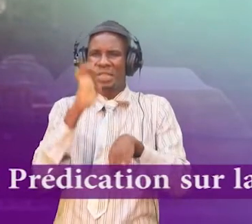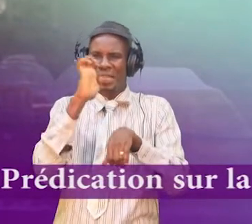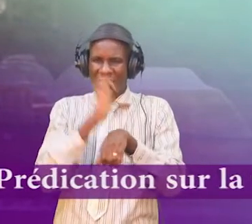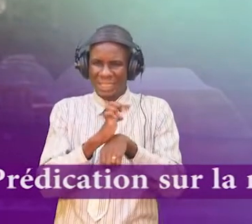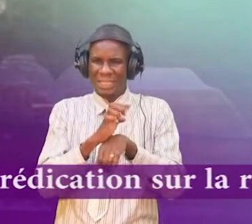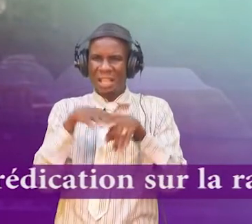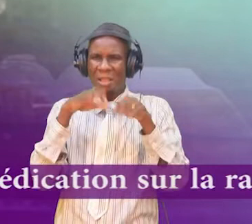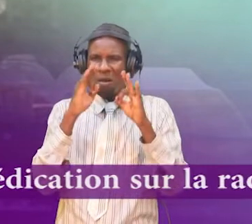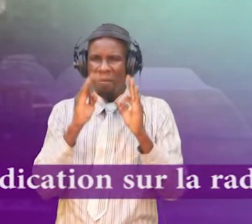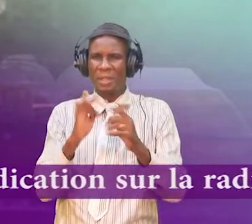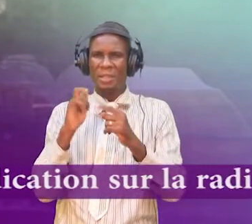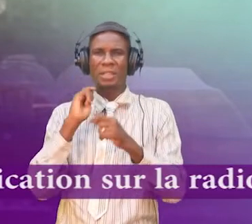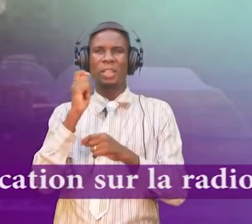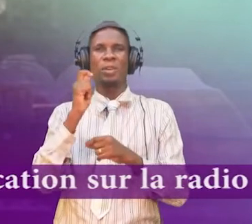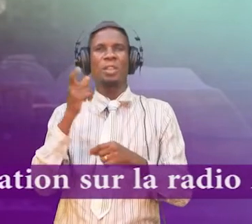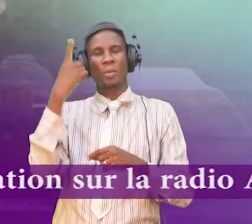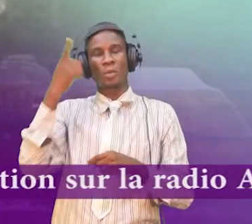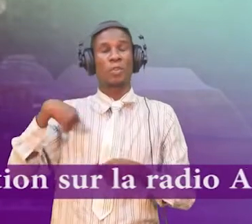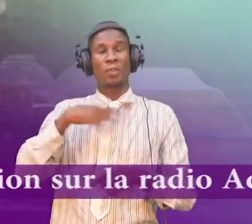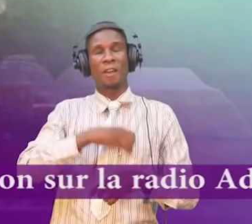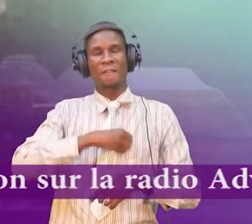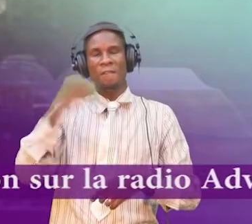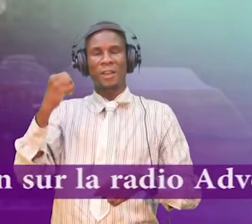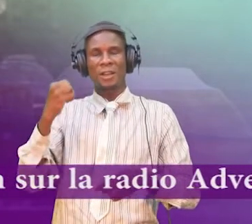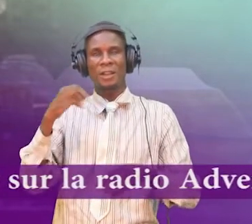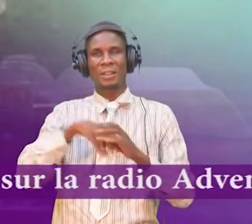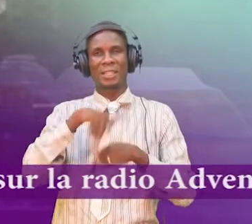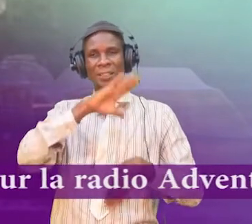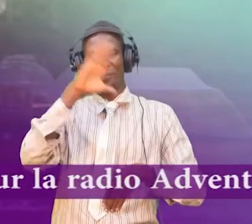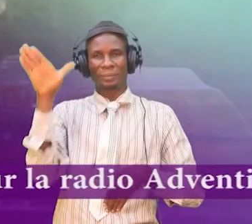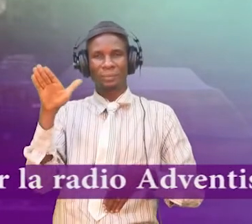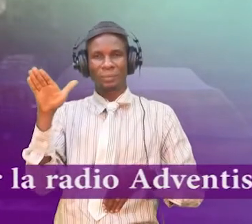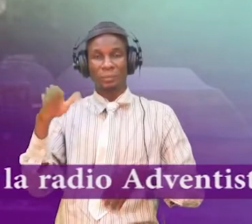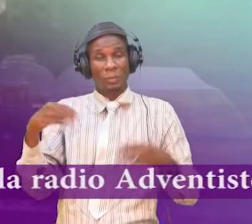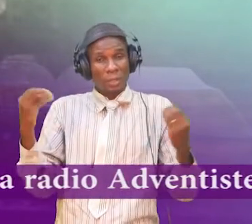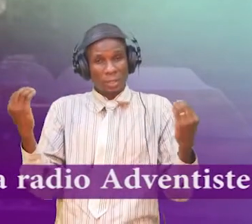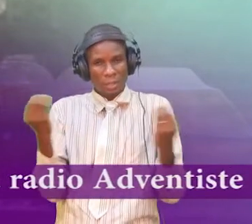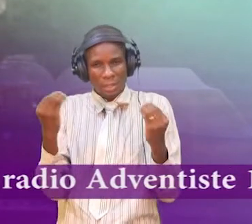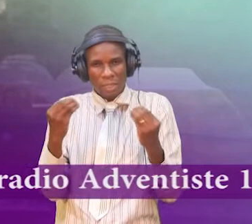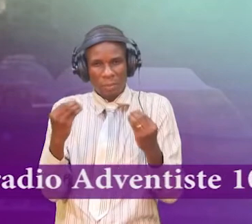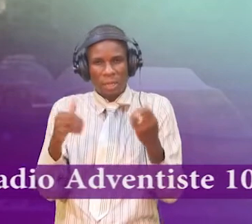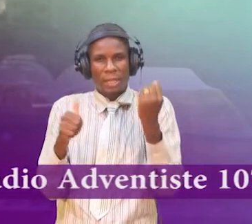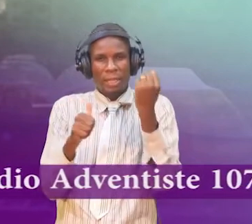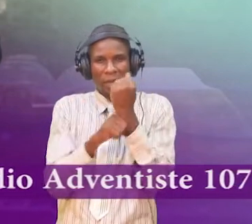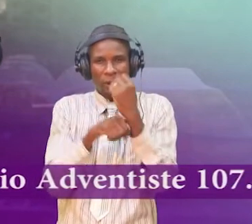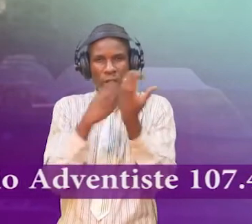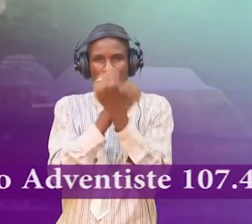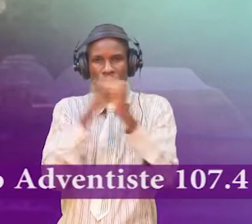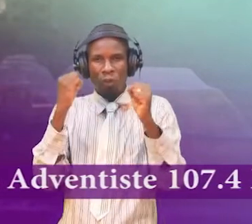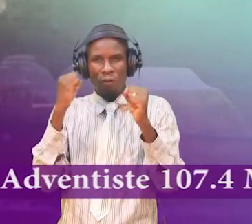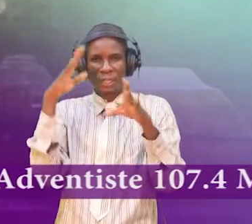E loko mokote eko kiko komisa nsambela nzela ya koeba na kolonga to kokuwa